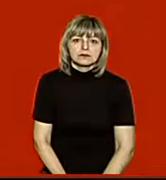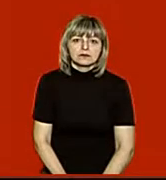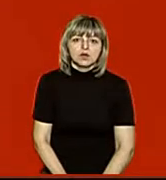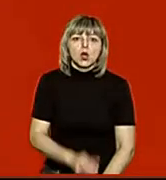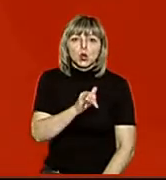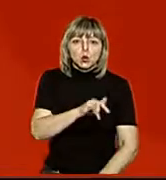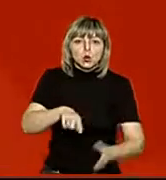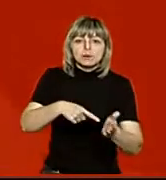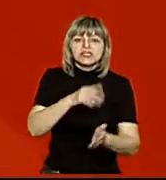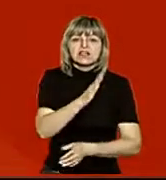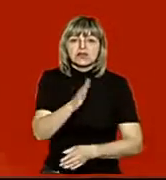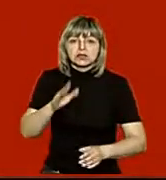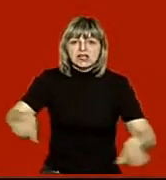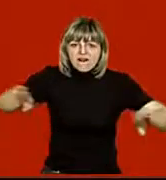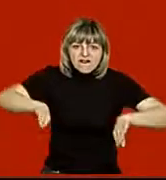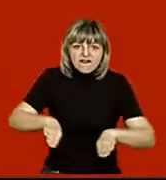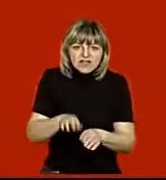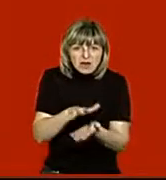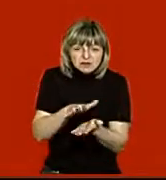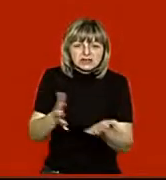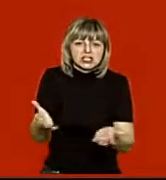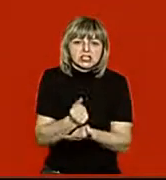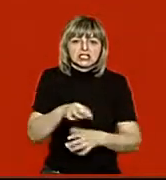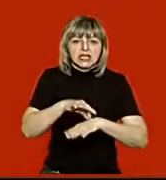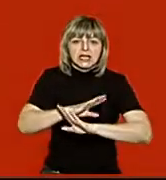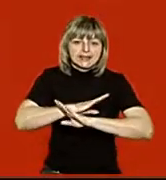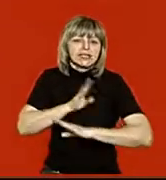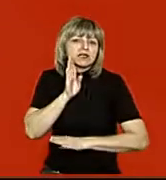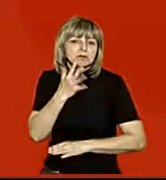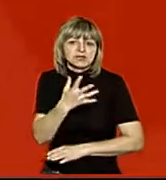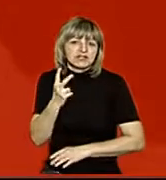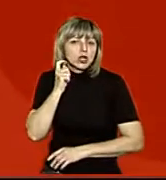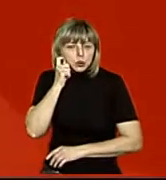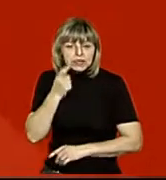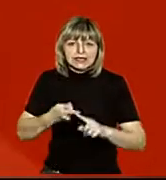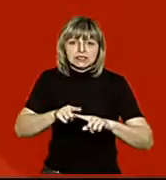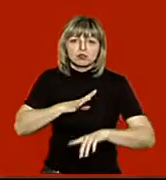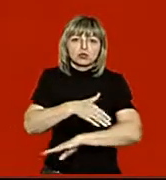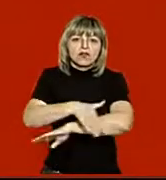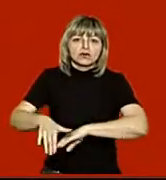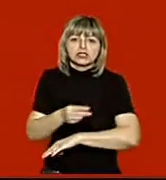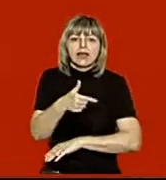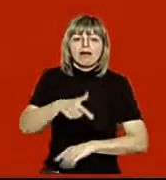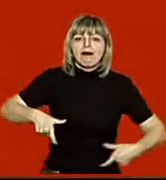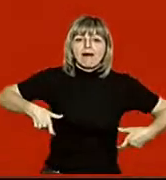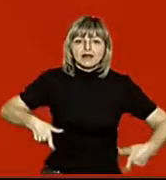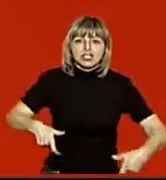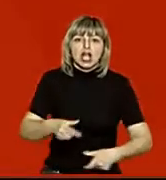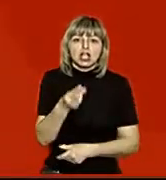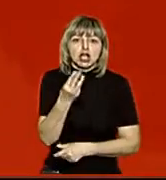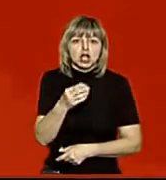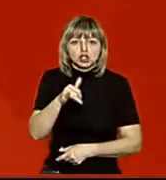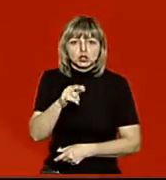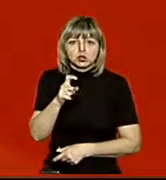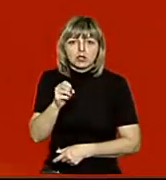У Володимирі-Волинському у вигрібній ямі знайшли тіло 52-річної жінки. Це сталося на вулиці генерала Шухевича. Сусід померлої